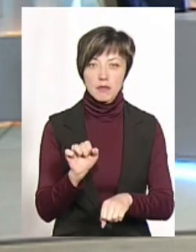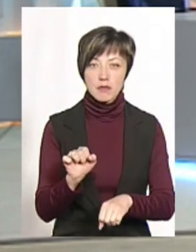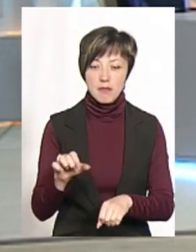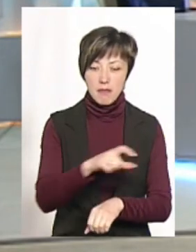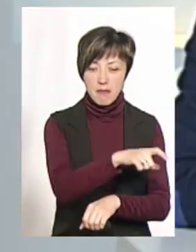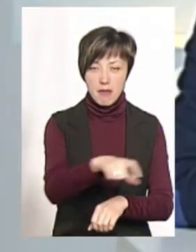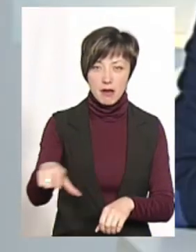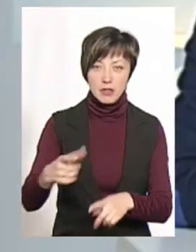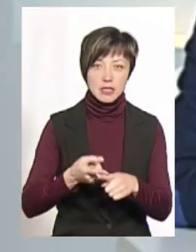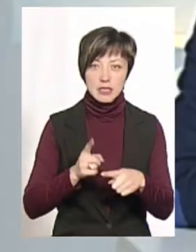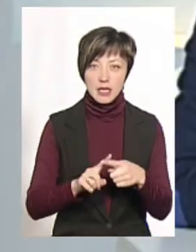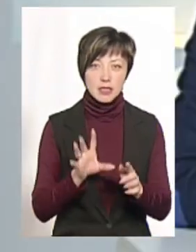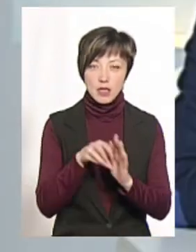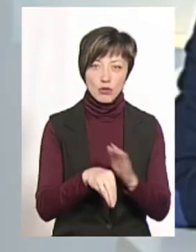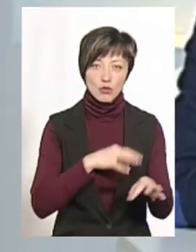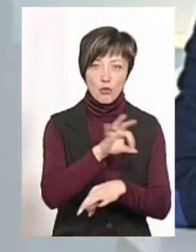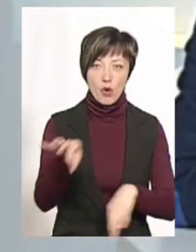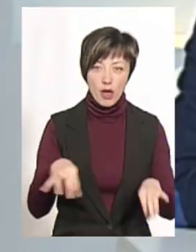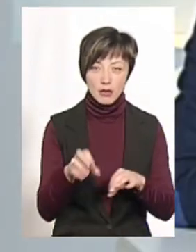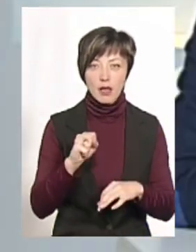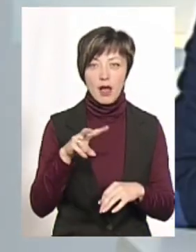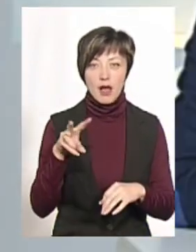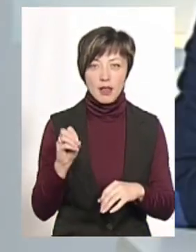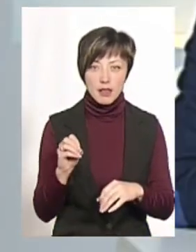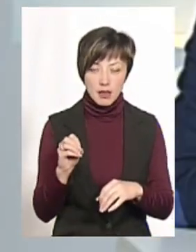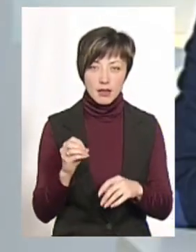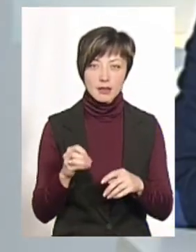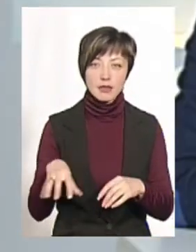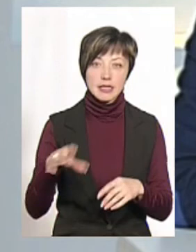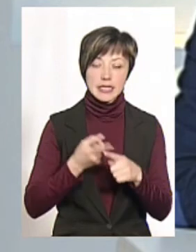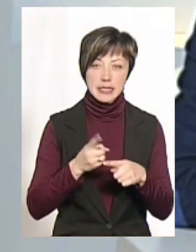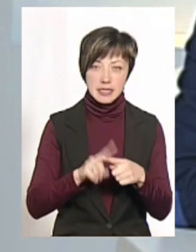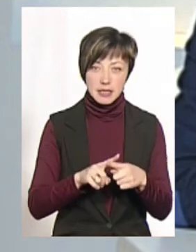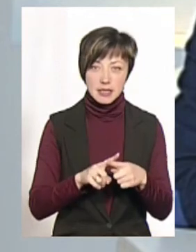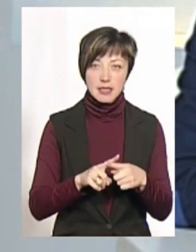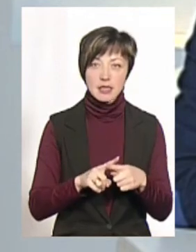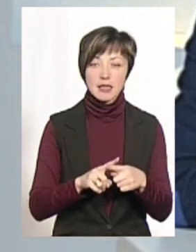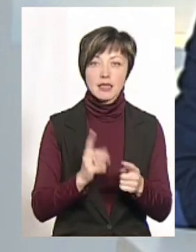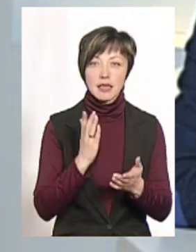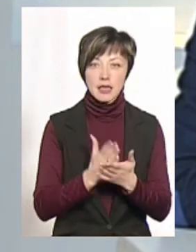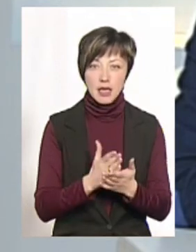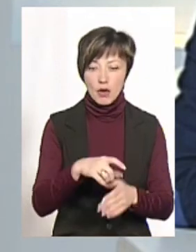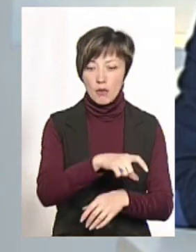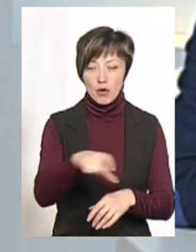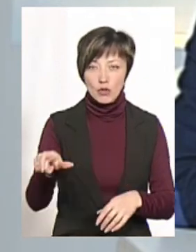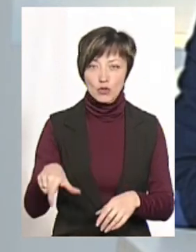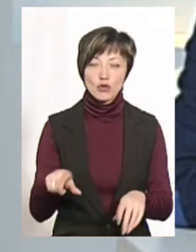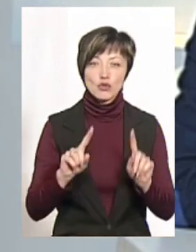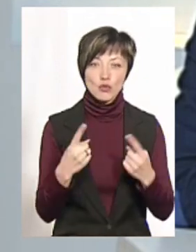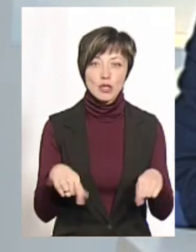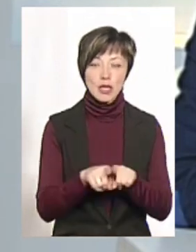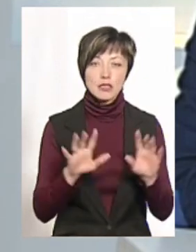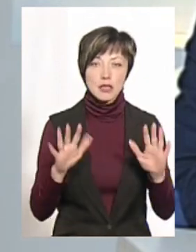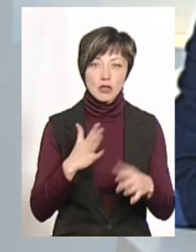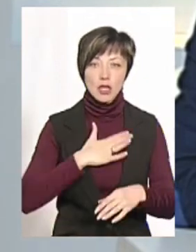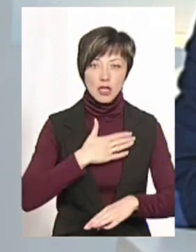що це не заложено в проєкт. А на всіх Книжківцях є бордюри, чого так склалося на нашій